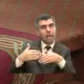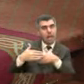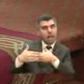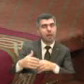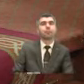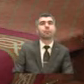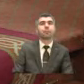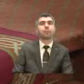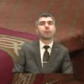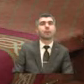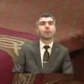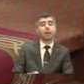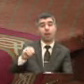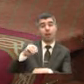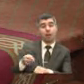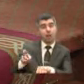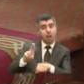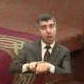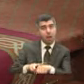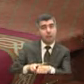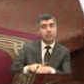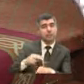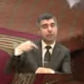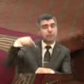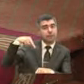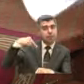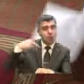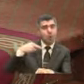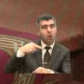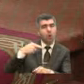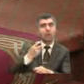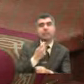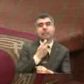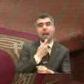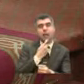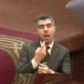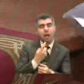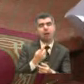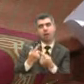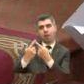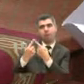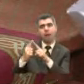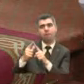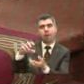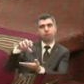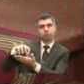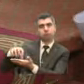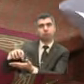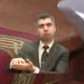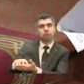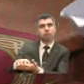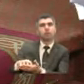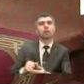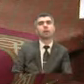كاين القوافل اللي تنضى، كاين صفرو تازا تاونات، مجموعه ديال الاقاليم على كل حال. وفي الطور ديال